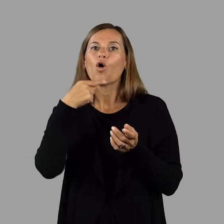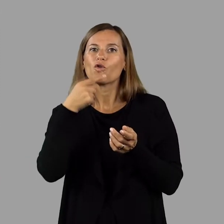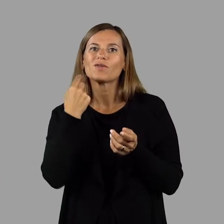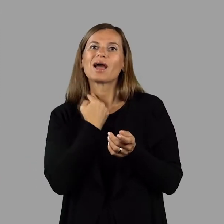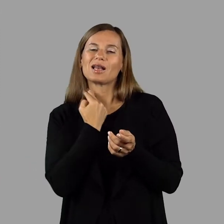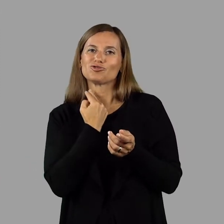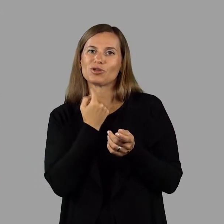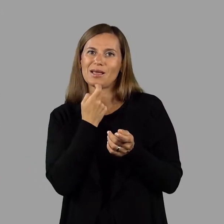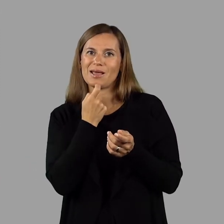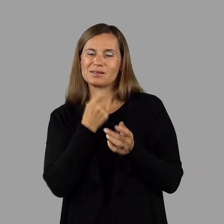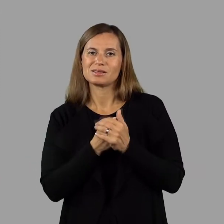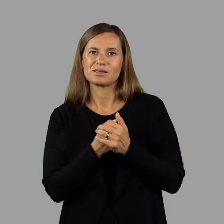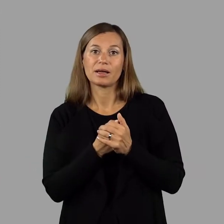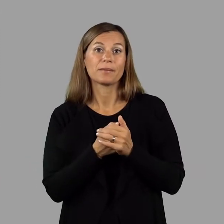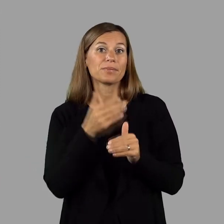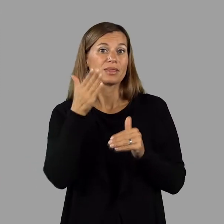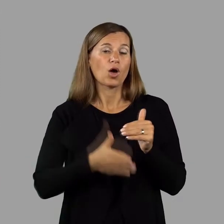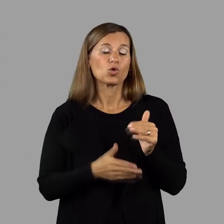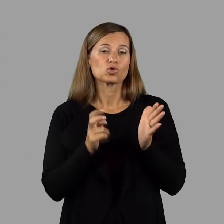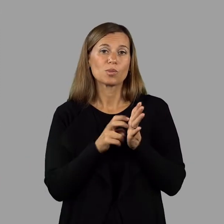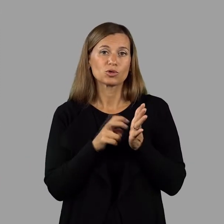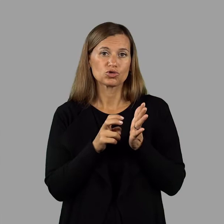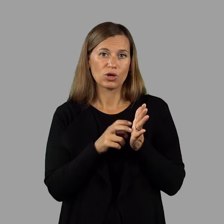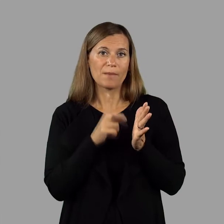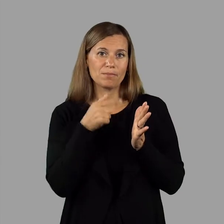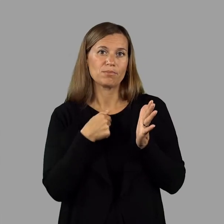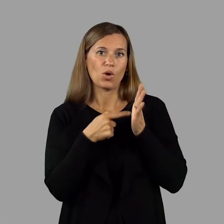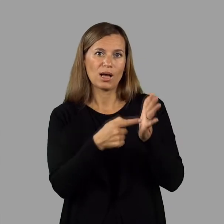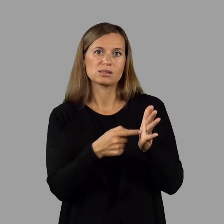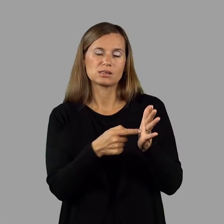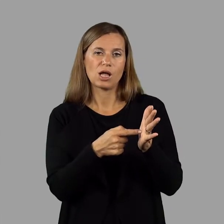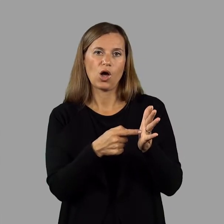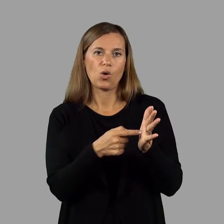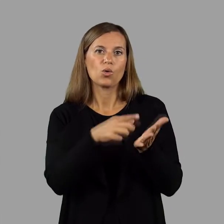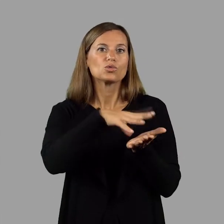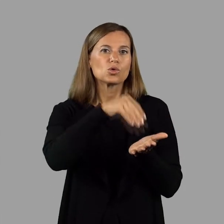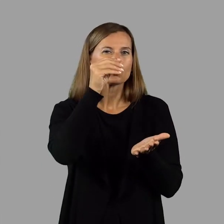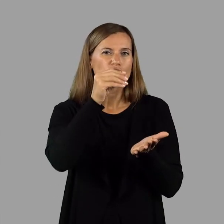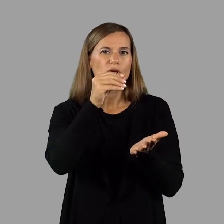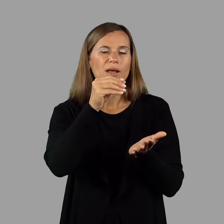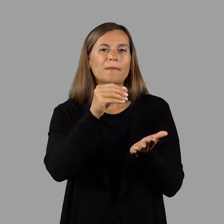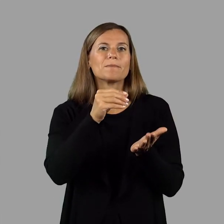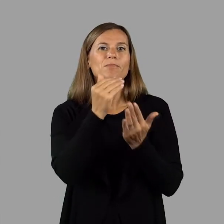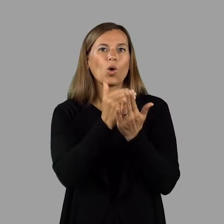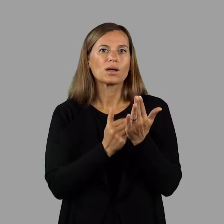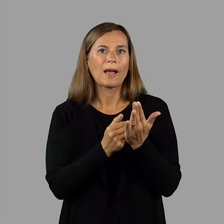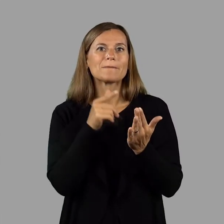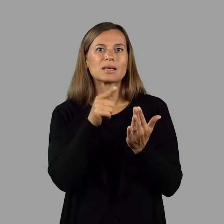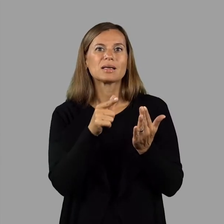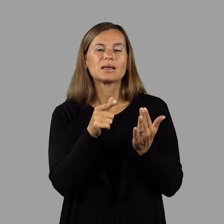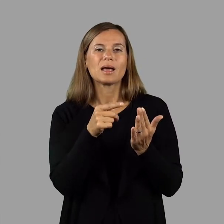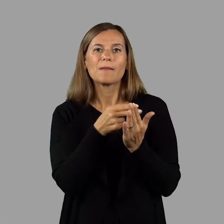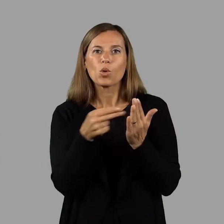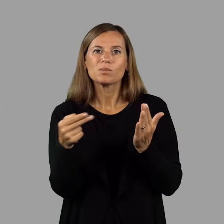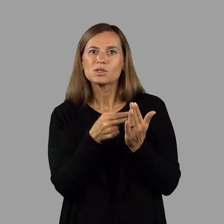angleški jezik. In kot zadnje vam pokažem še demo programa, ki podpisuje